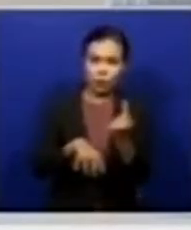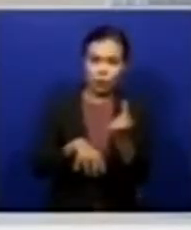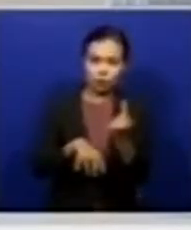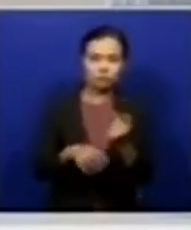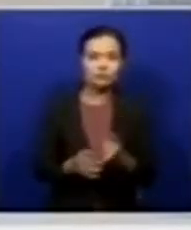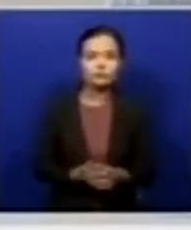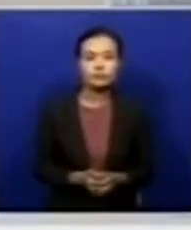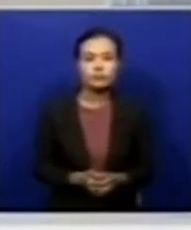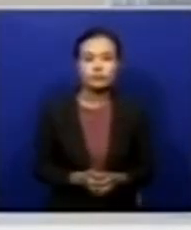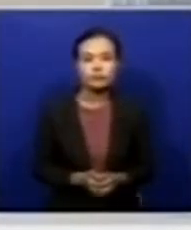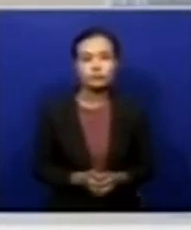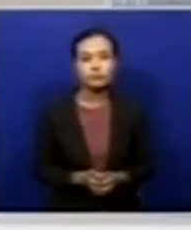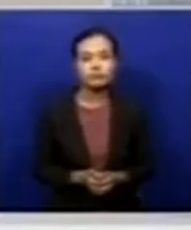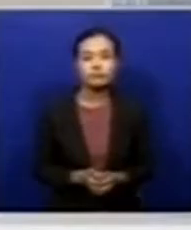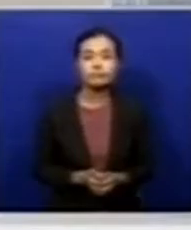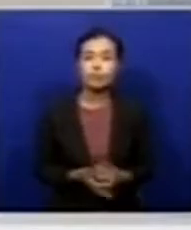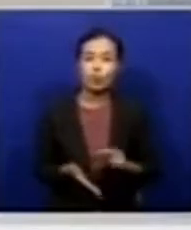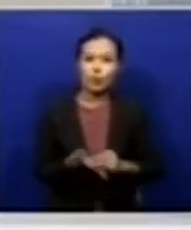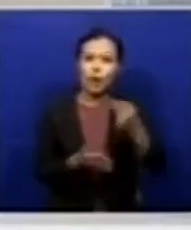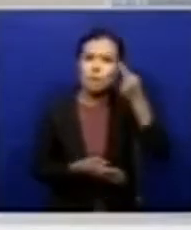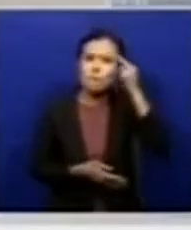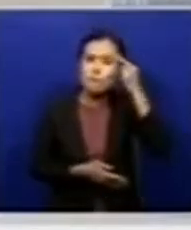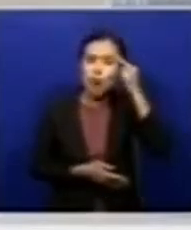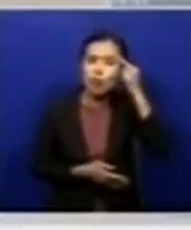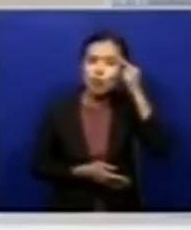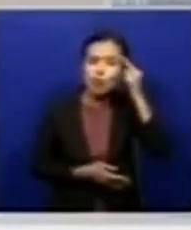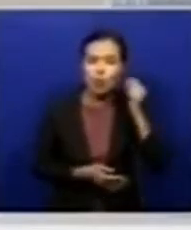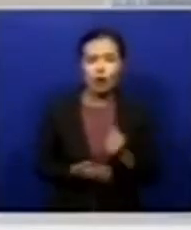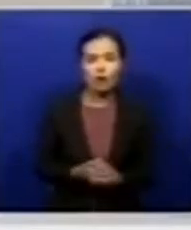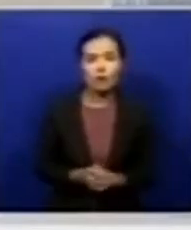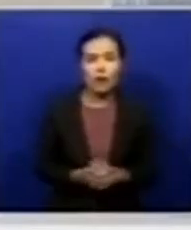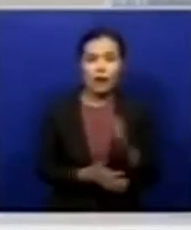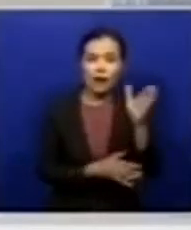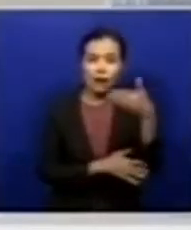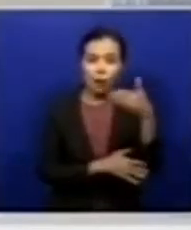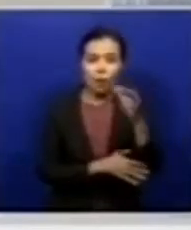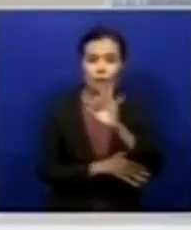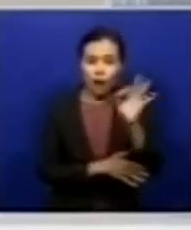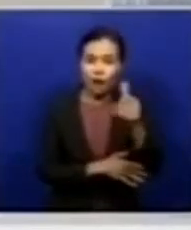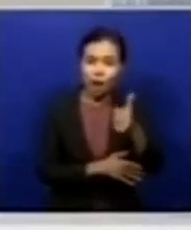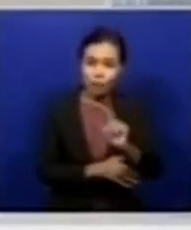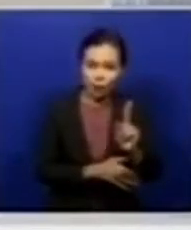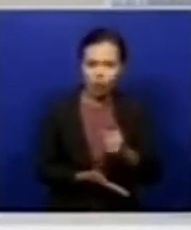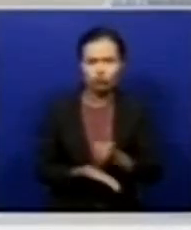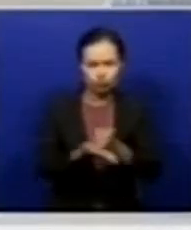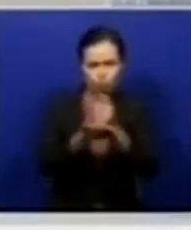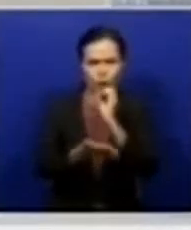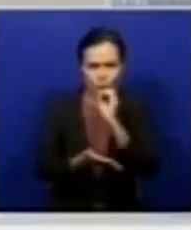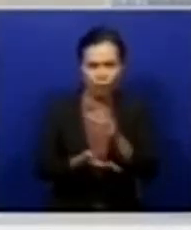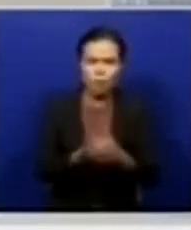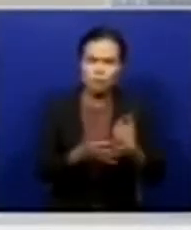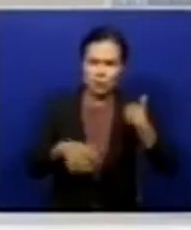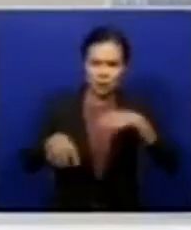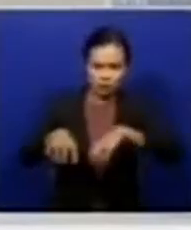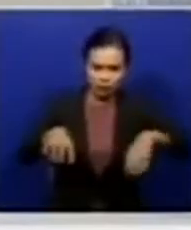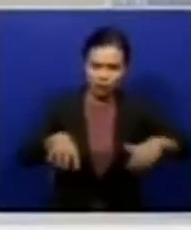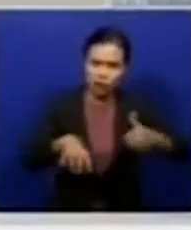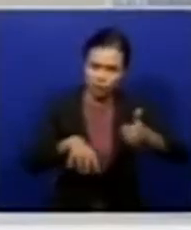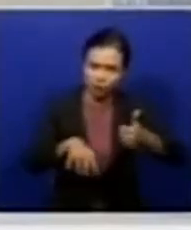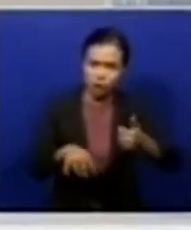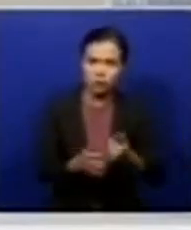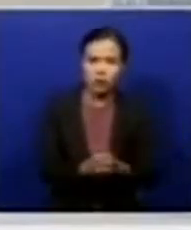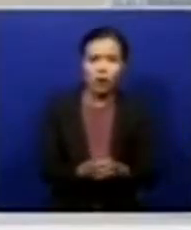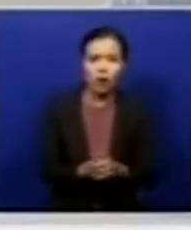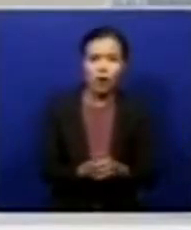ก็ไม่รู้เหมือนกันว่าถูกจะเป็นไปร้านธงฟ้าได้ยังไงก็ช่วยบอกทีมีหลายที่ได้ไหมนะครับก็ไม่ให้ทุกร้าน